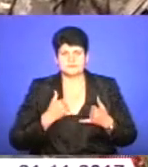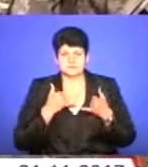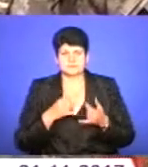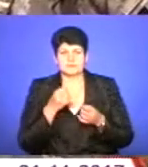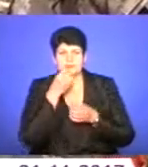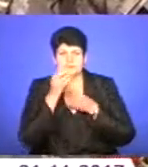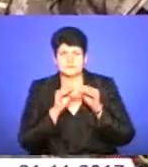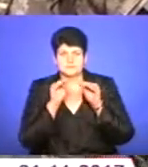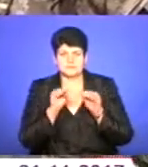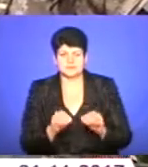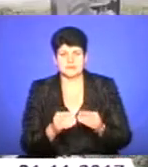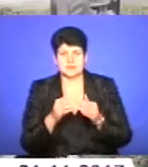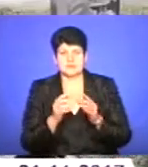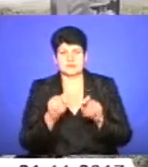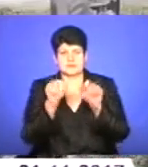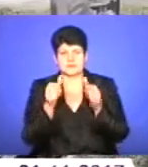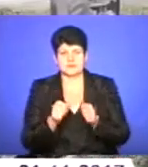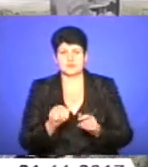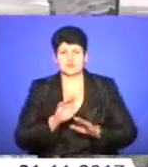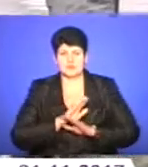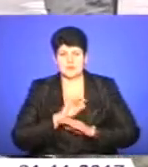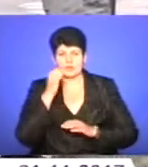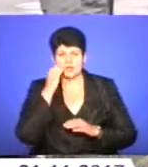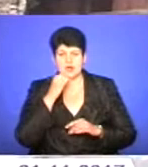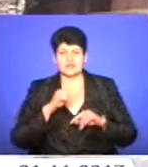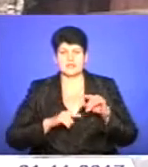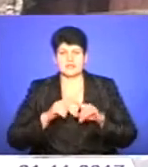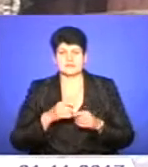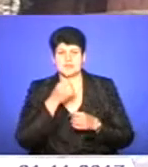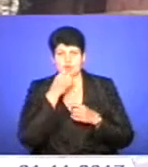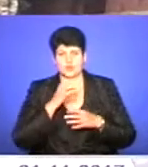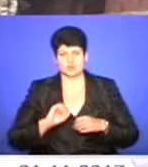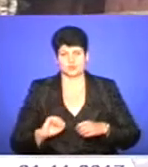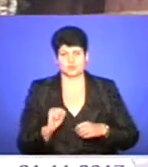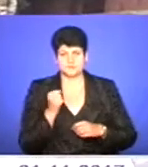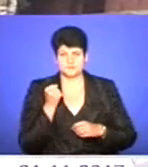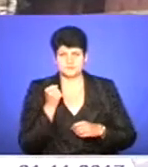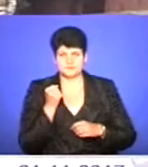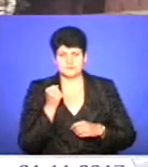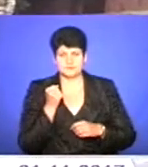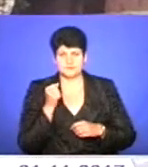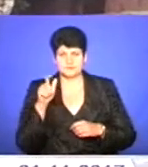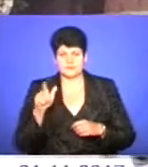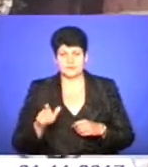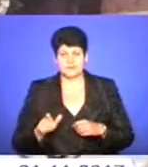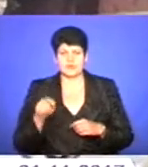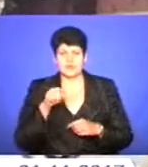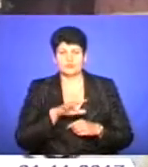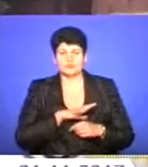квіти біля стели загиблих і подякували рідним за хорошого товариша. По-перше, людина